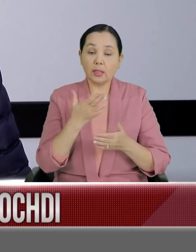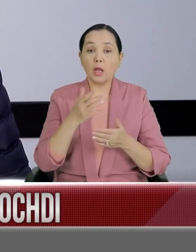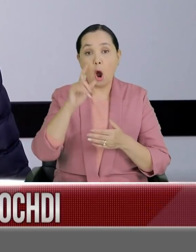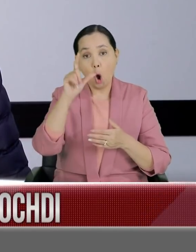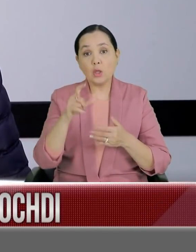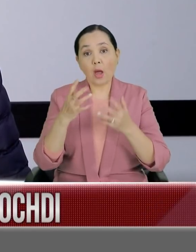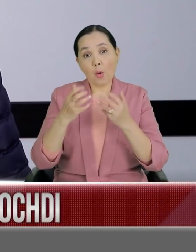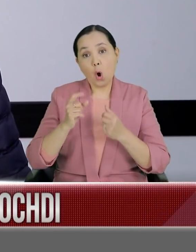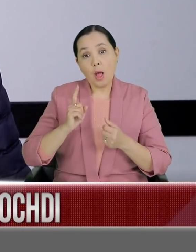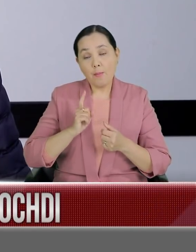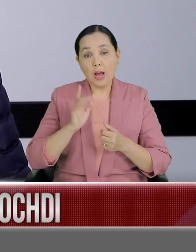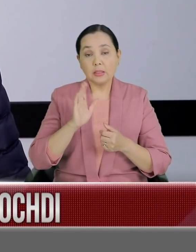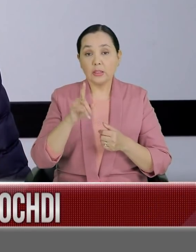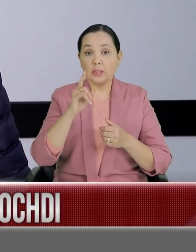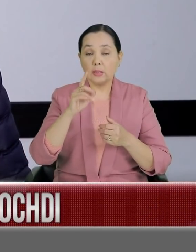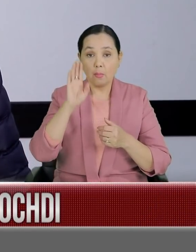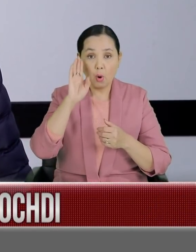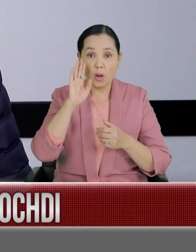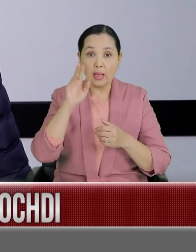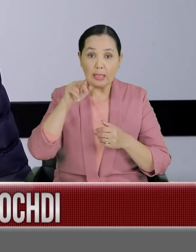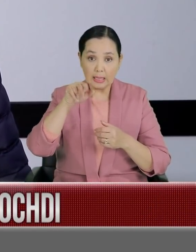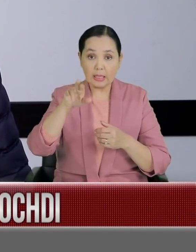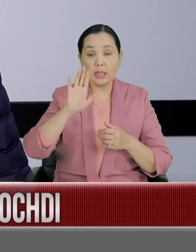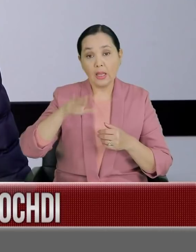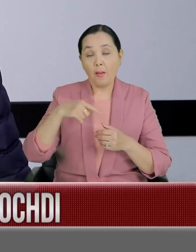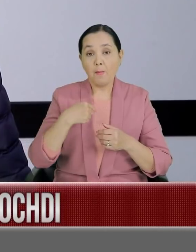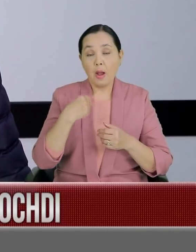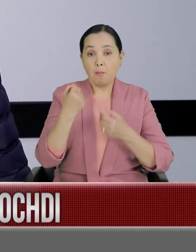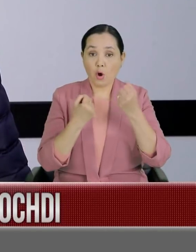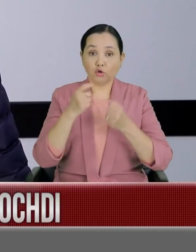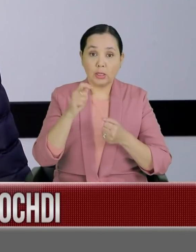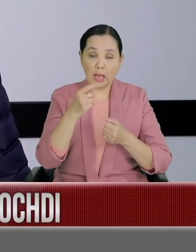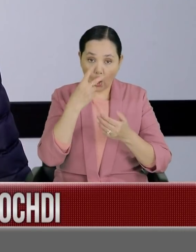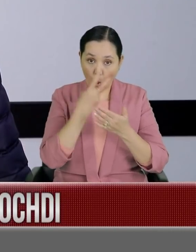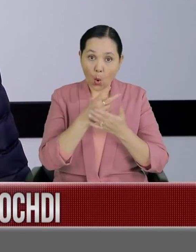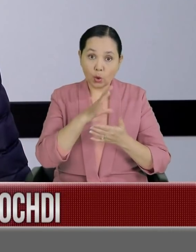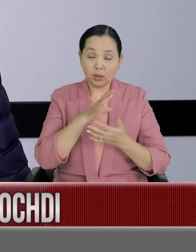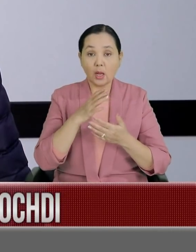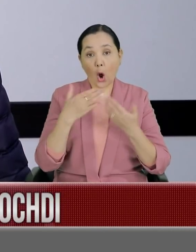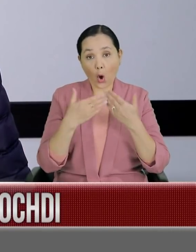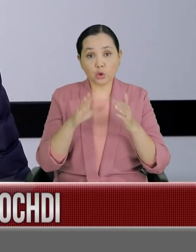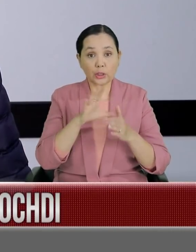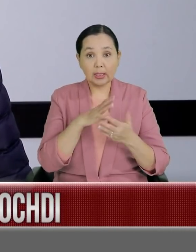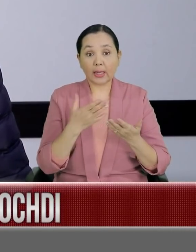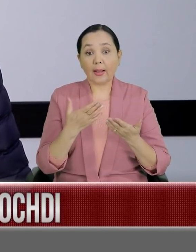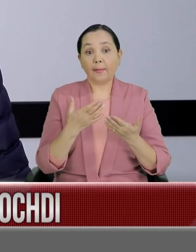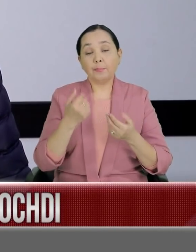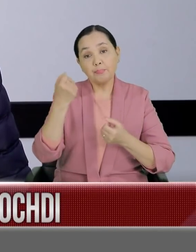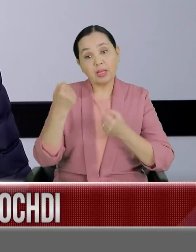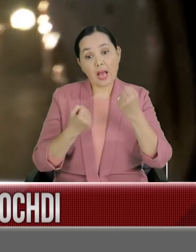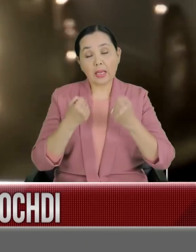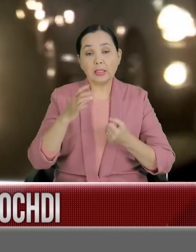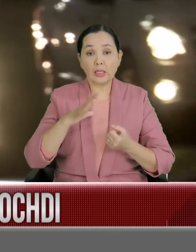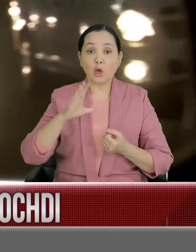odam olaman deb u taksis tushib ketdi. Men keyin mashinani kalitini ko'rdim, mashina ochiq ekan.